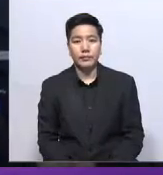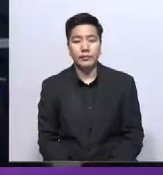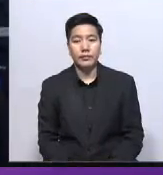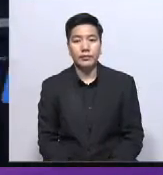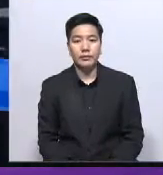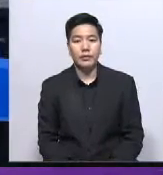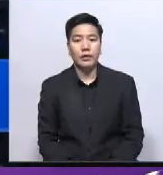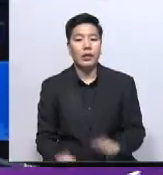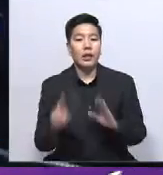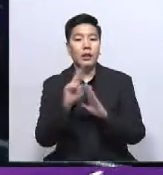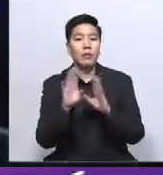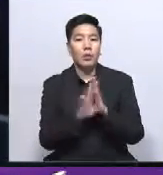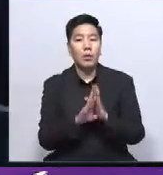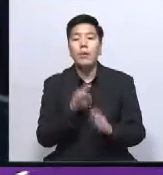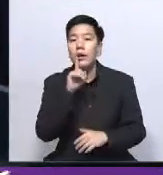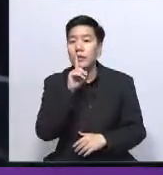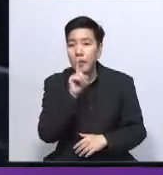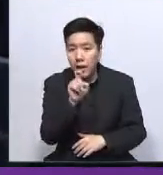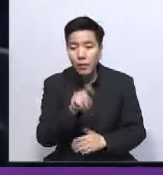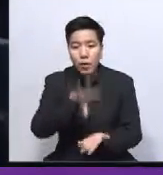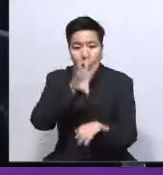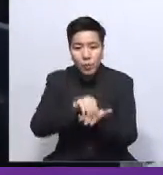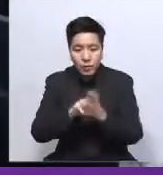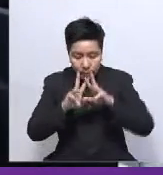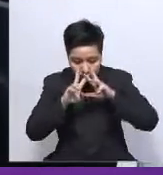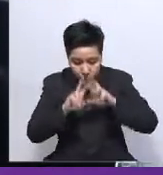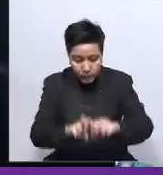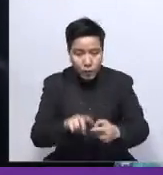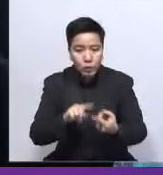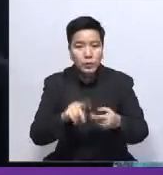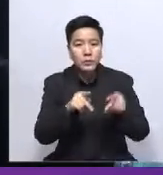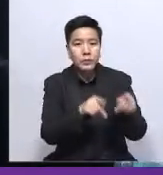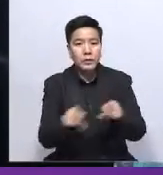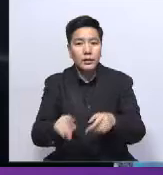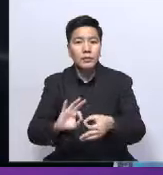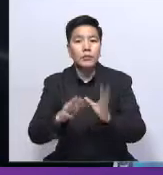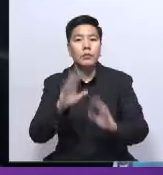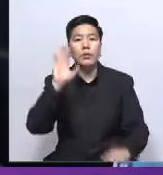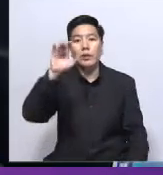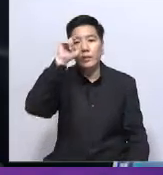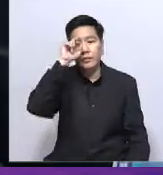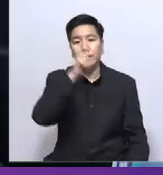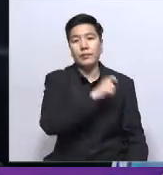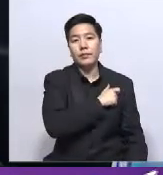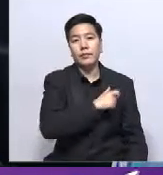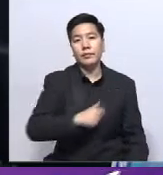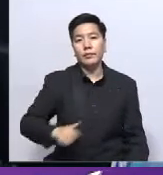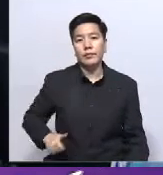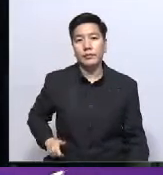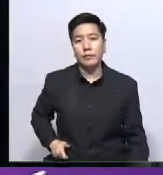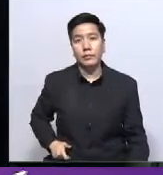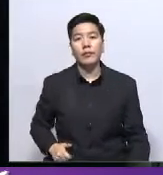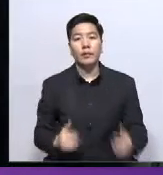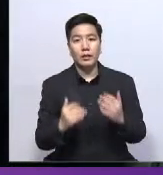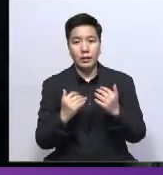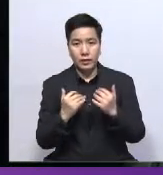โดยระบบสอบถามและสืบค้นข้อมูลข่าวสารงานพระราชพิธีถวายพระเพลิงพระบรมศพพระบาทสมเด็จพระปรมินทรมหาภูมิพลอดุลยเดชบรม